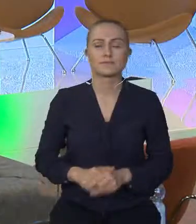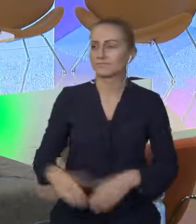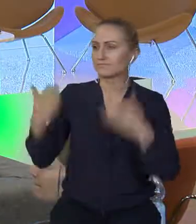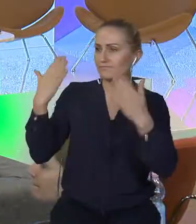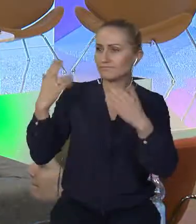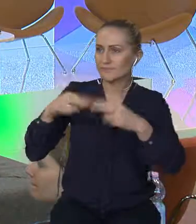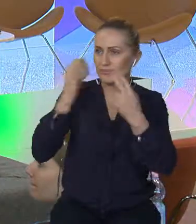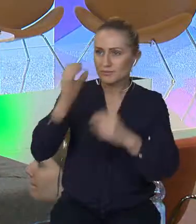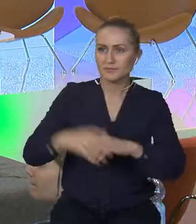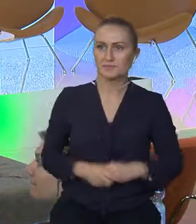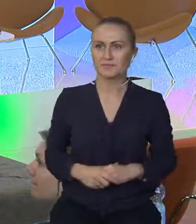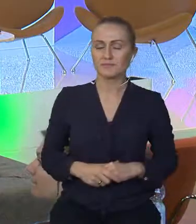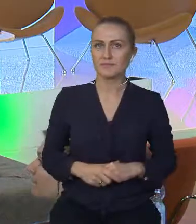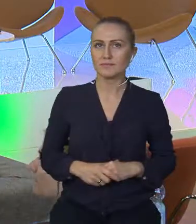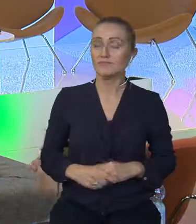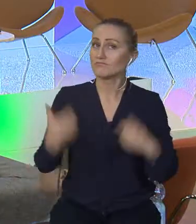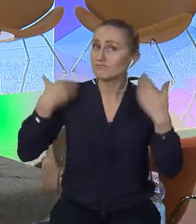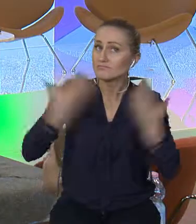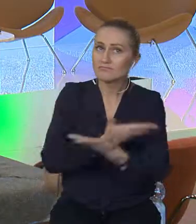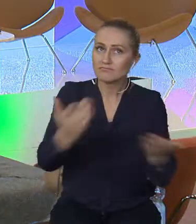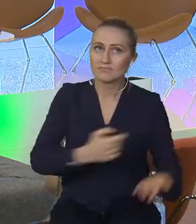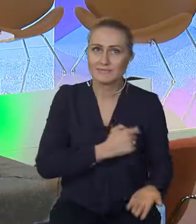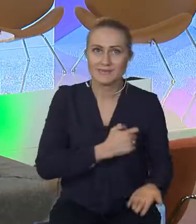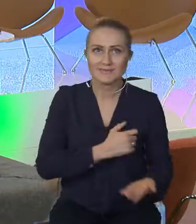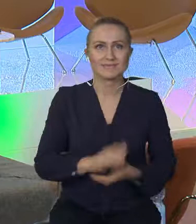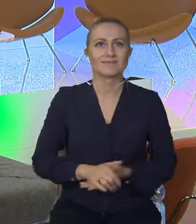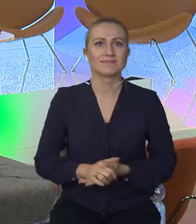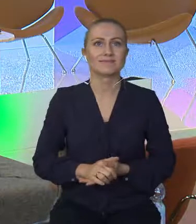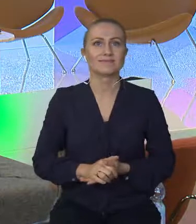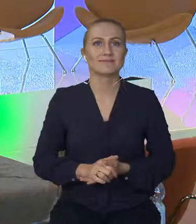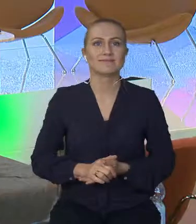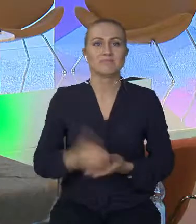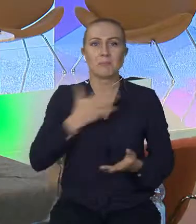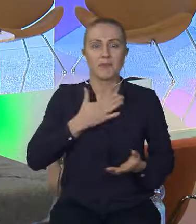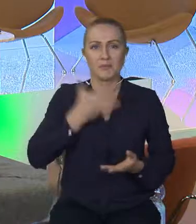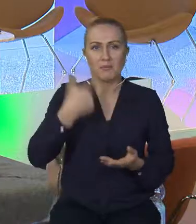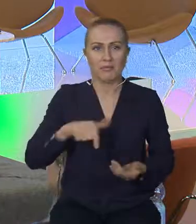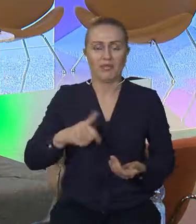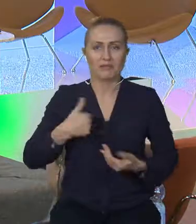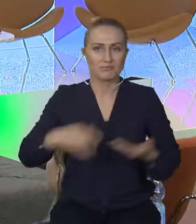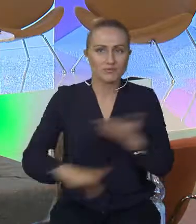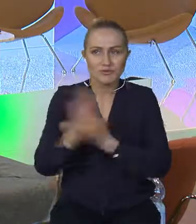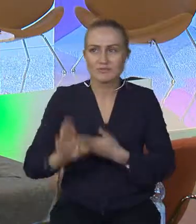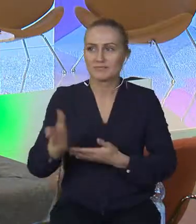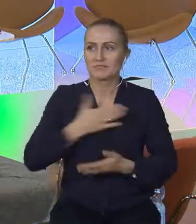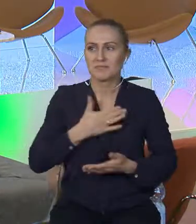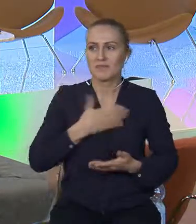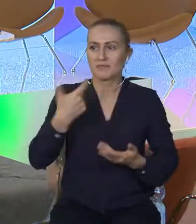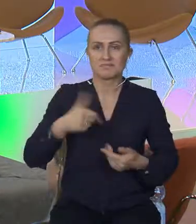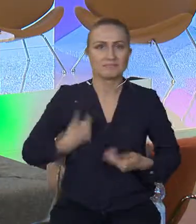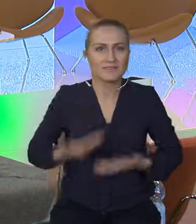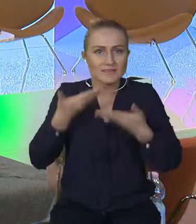Dzień dobry Państwu. Witam serdecznie, tak zostałem miło przedstawiony, zaproszony jako pierwszy